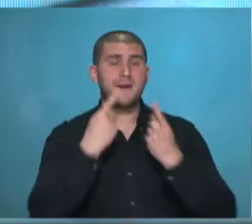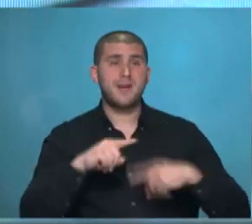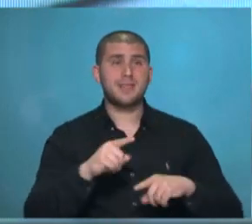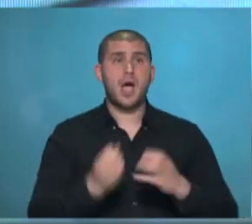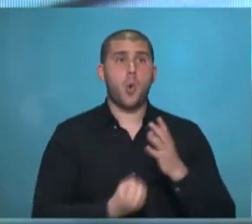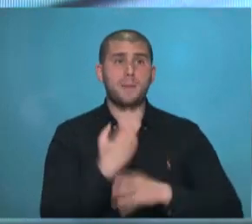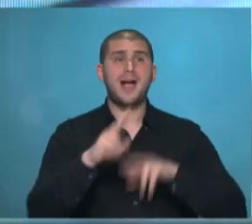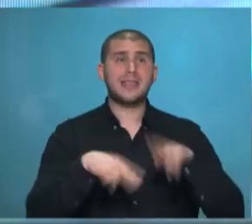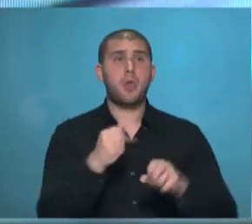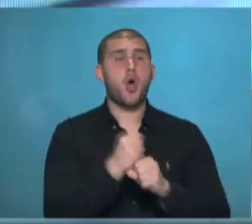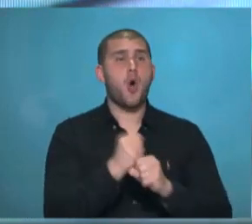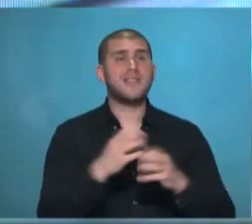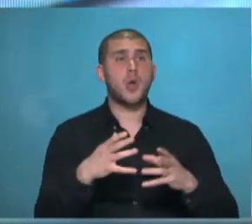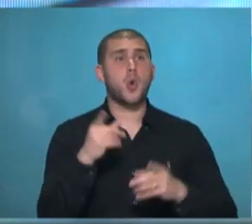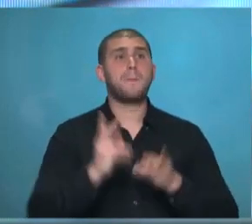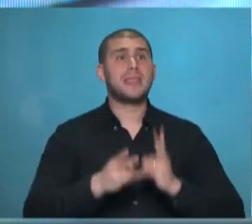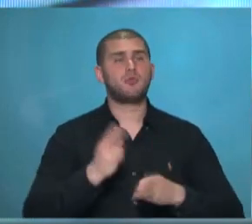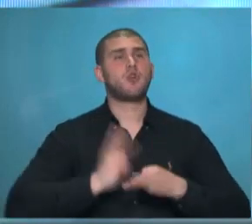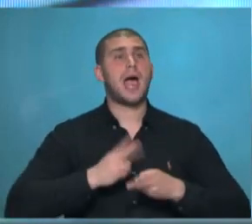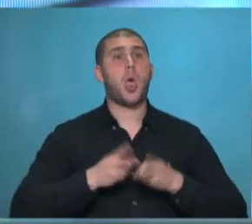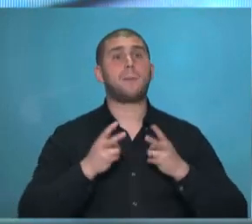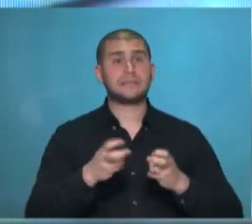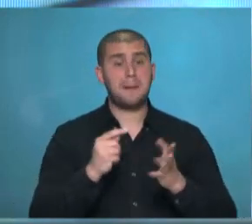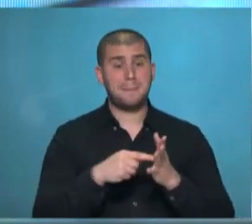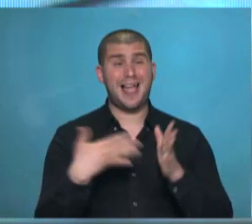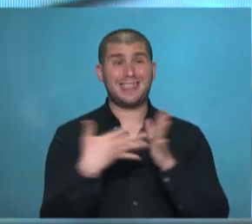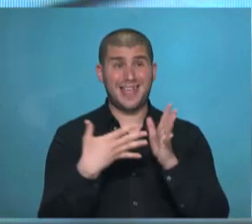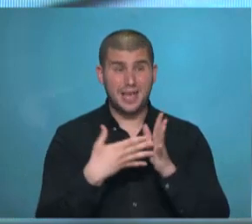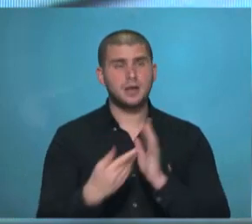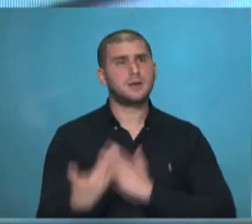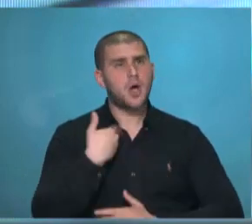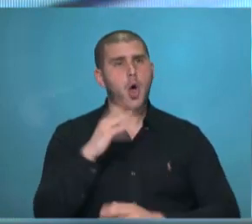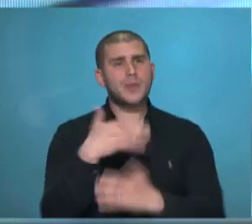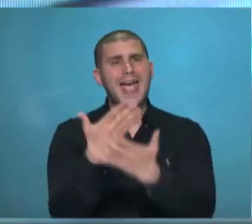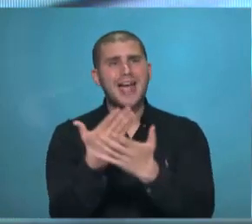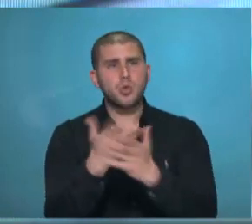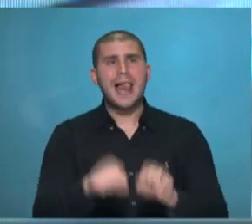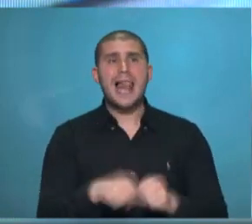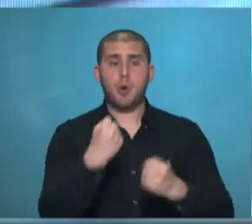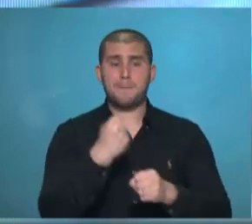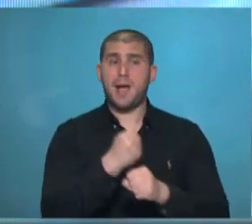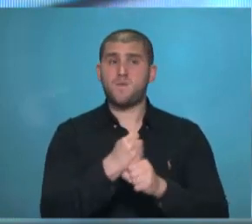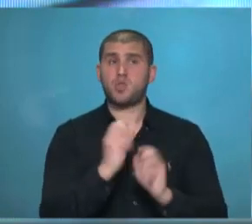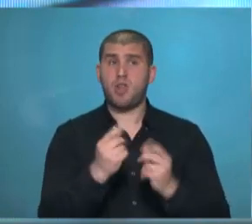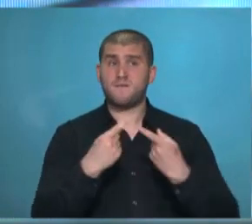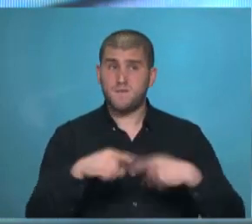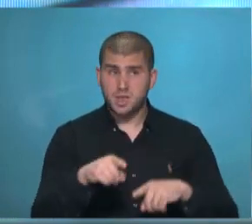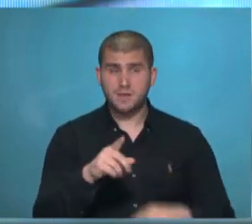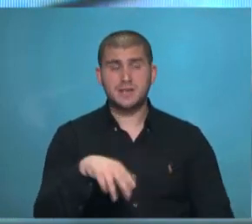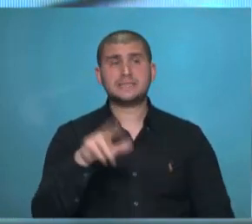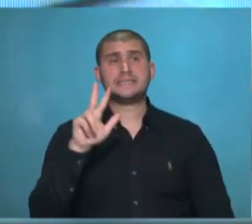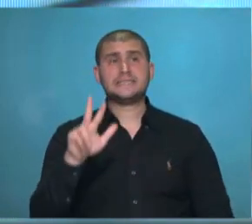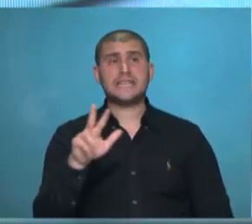הכור בדימונה שחלו בסרטן. בעקבות התחקיר הזה הגיעו אלינו עוד עדויות הליקויים בעבודת הוועדה, וצח שפיצן מביא